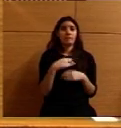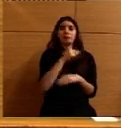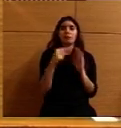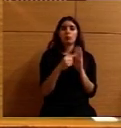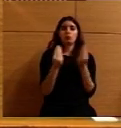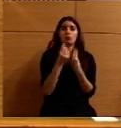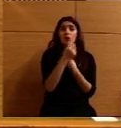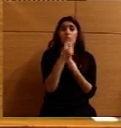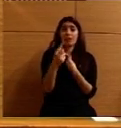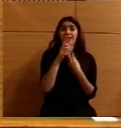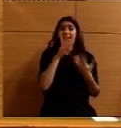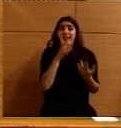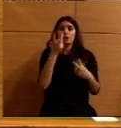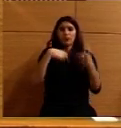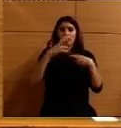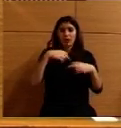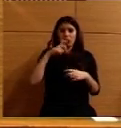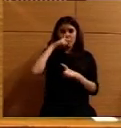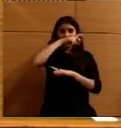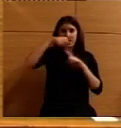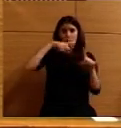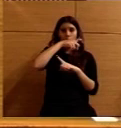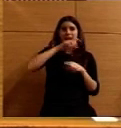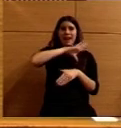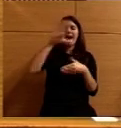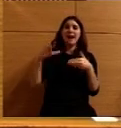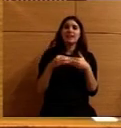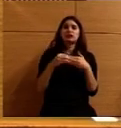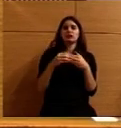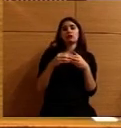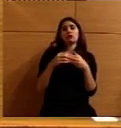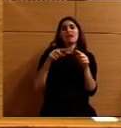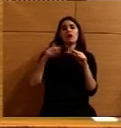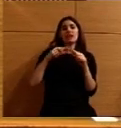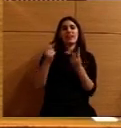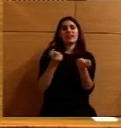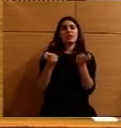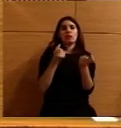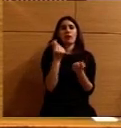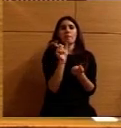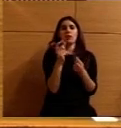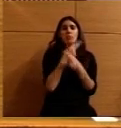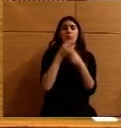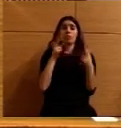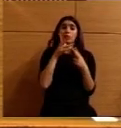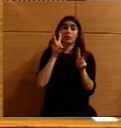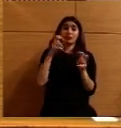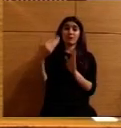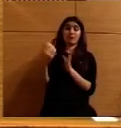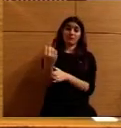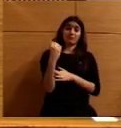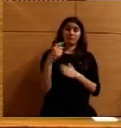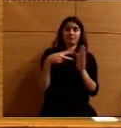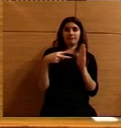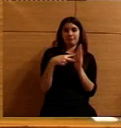Punt número 11, actualització anual de l'annex de l'ordenança reguladora del preu públic per a la prestació d'assistència tècnica als